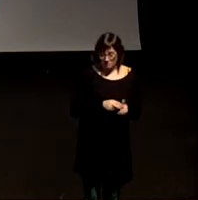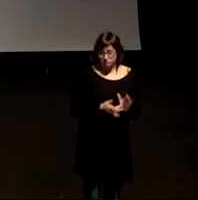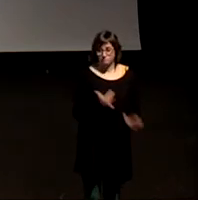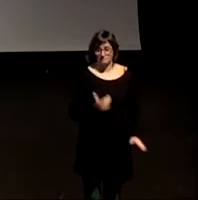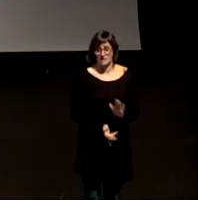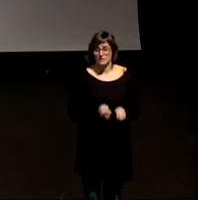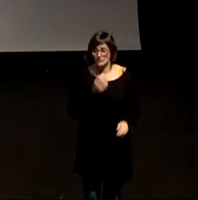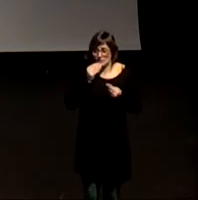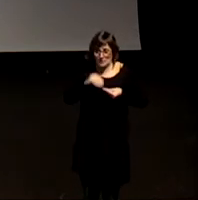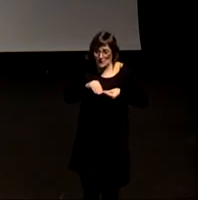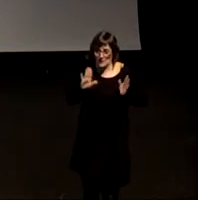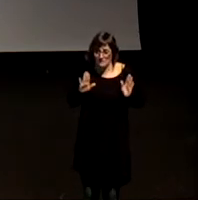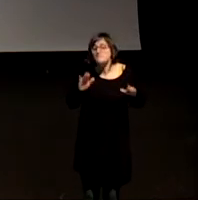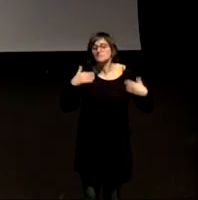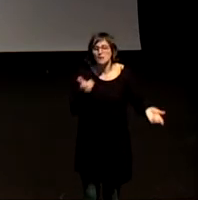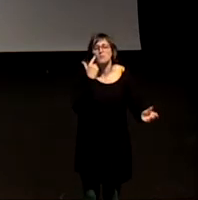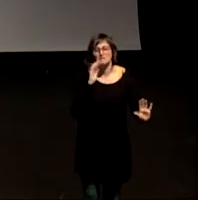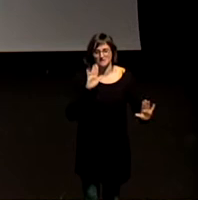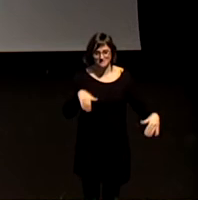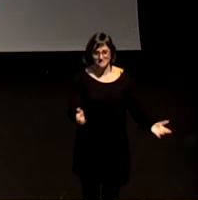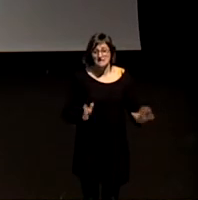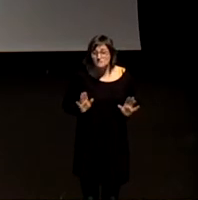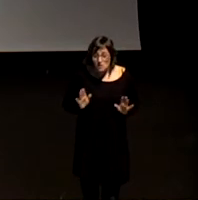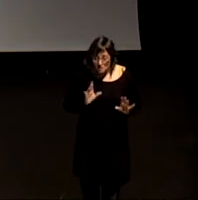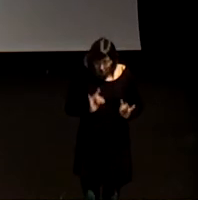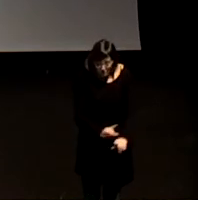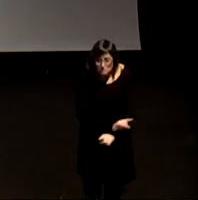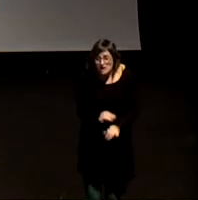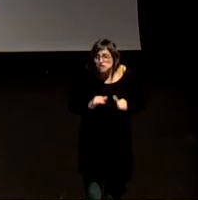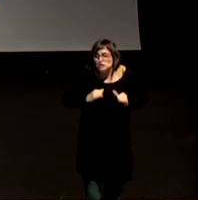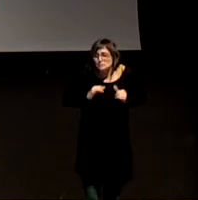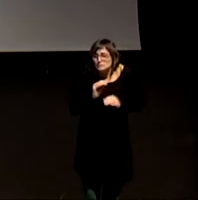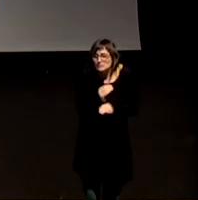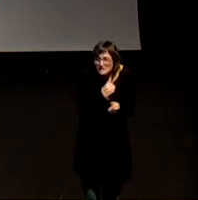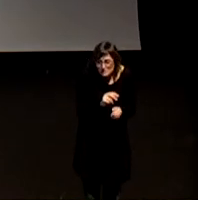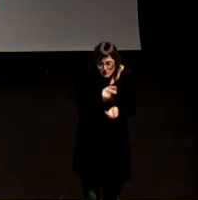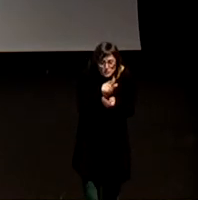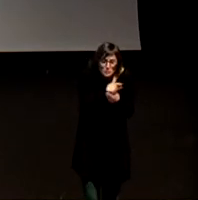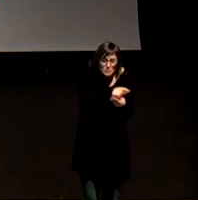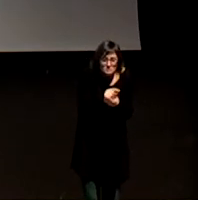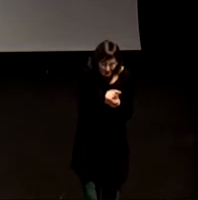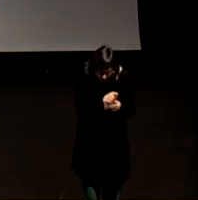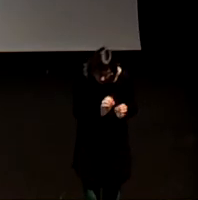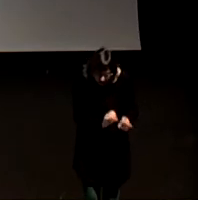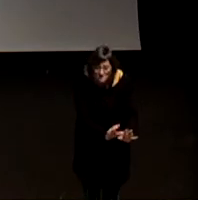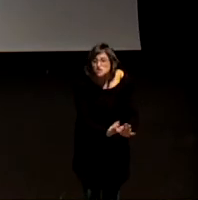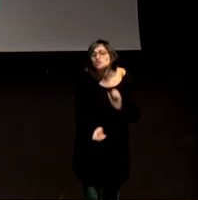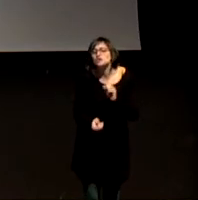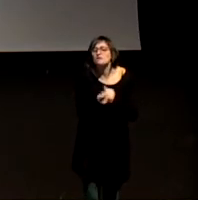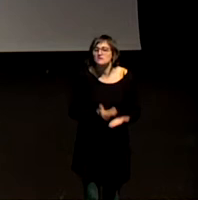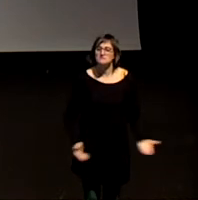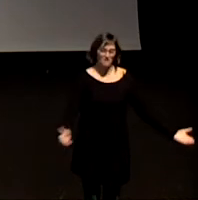on en reparlera après mais faut surtout pas toucher un jeune rapace nocturne au sol sauf s'il est en danger vous le perché sur un toit